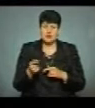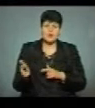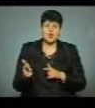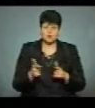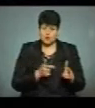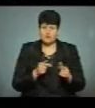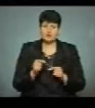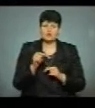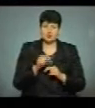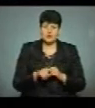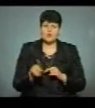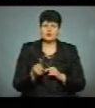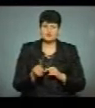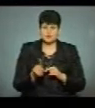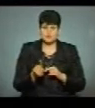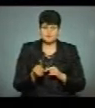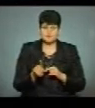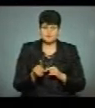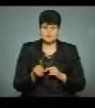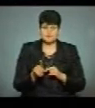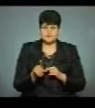до того, щоб